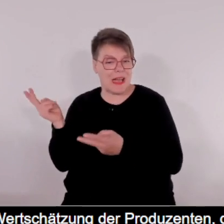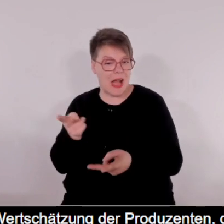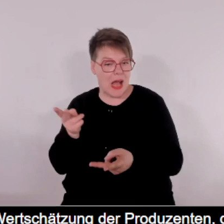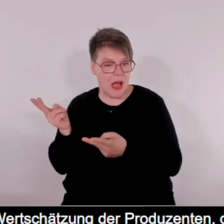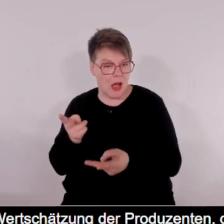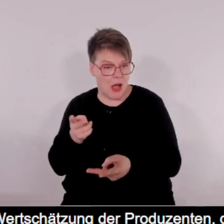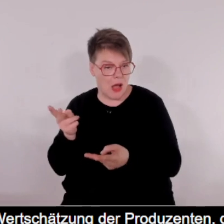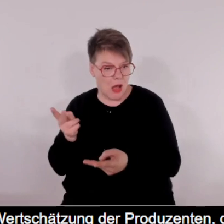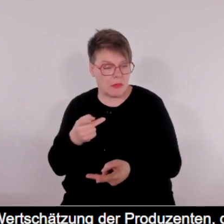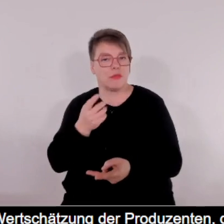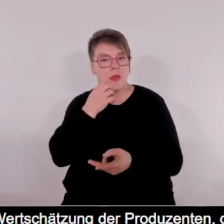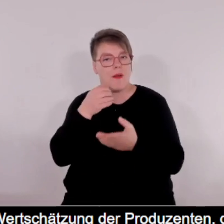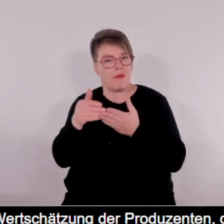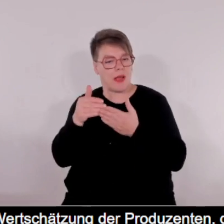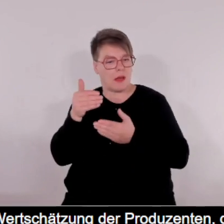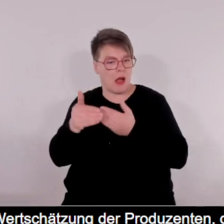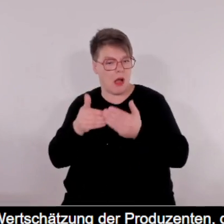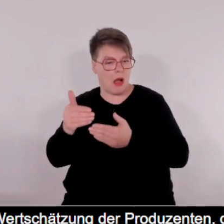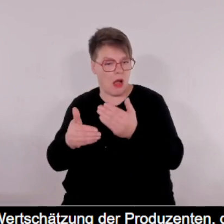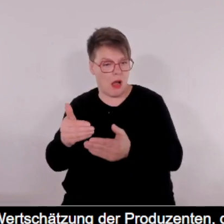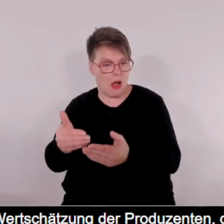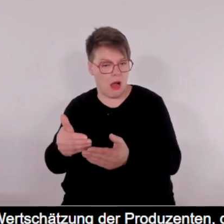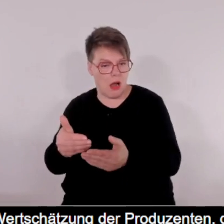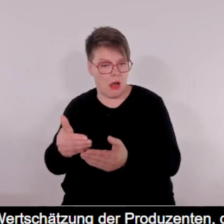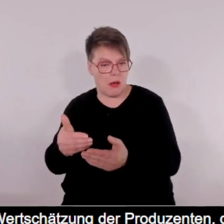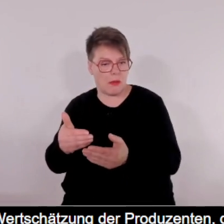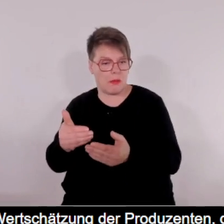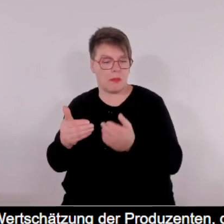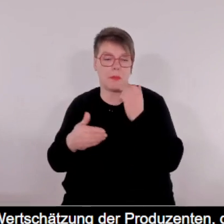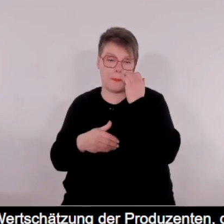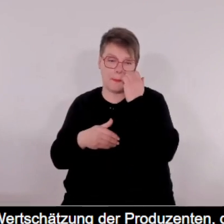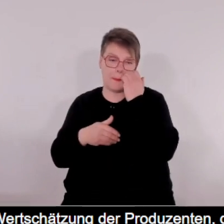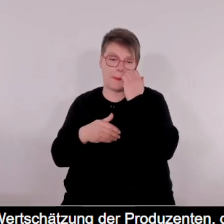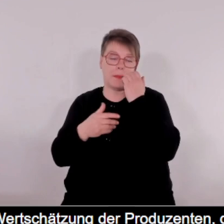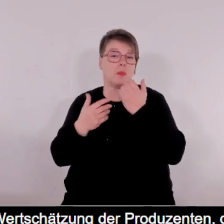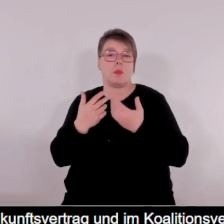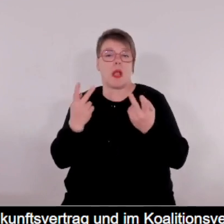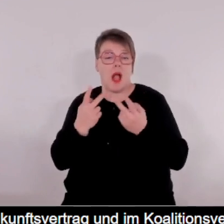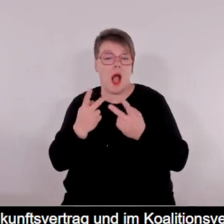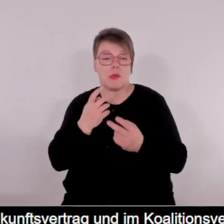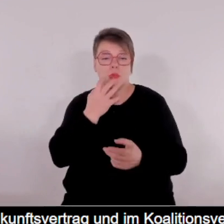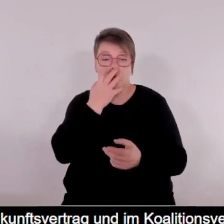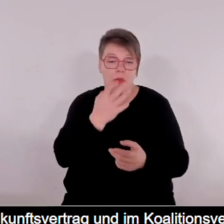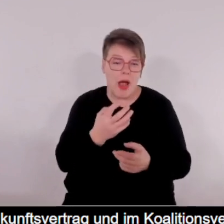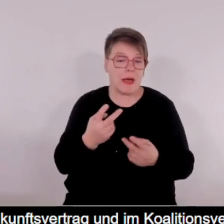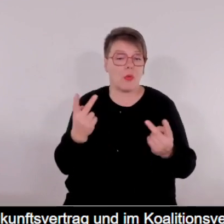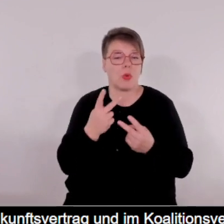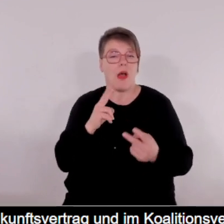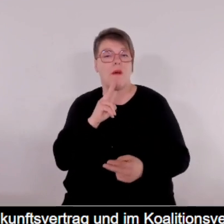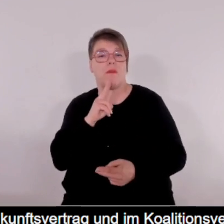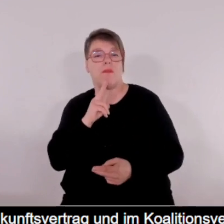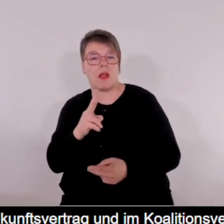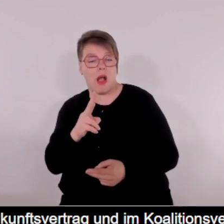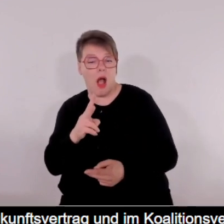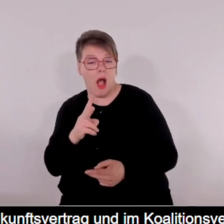einen Vorreiter, ein großes Netzwerk nennen. Es gibt die Genussregion Niederbayern, die tatsächlich es geschafft hat, Erzeuger und